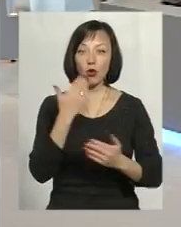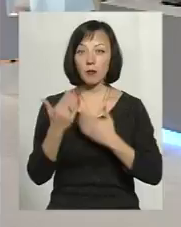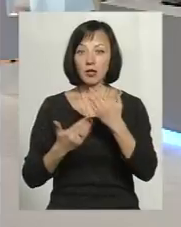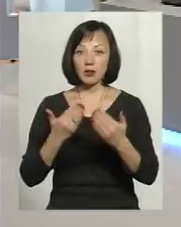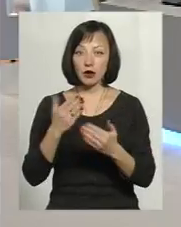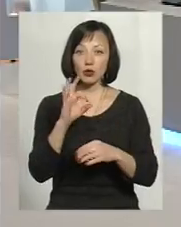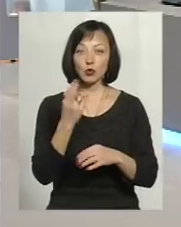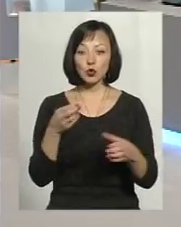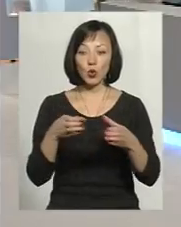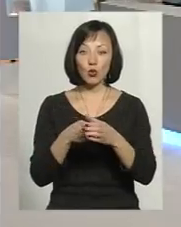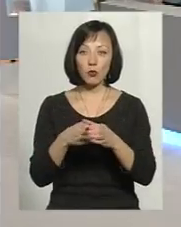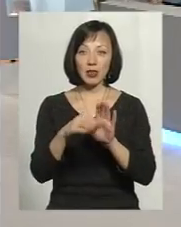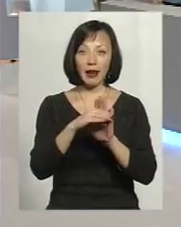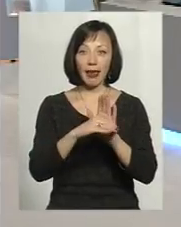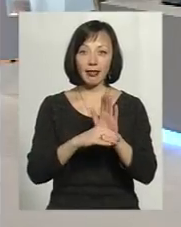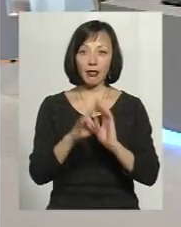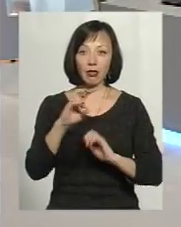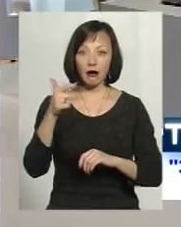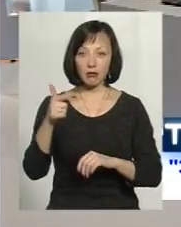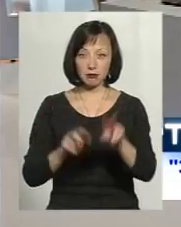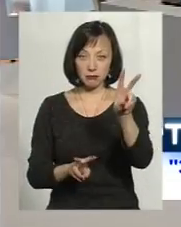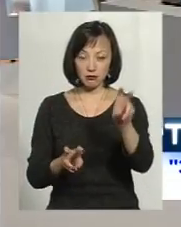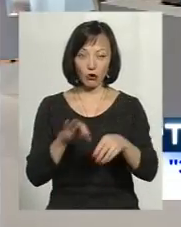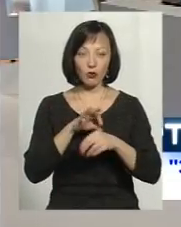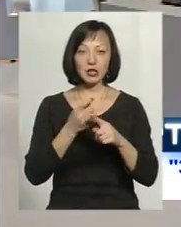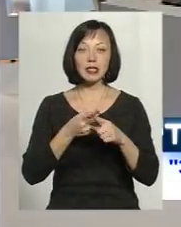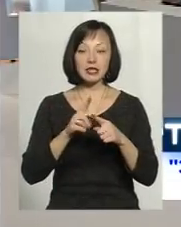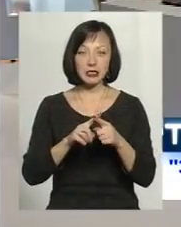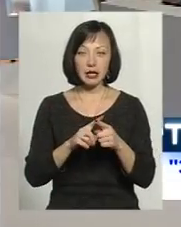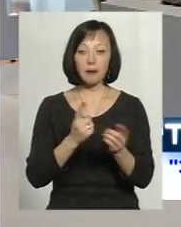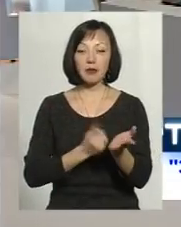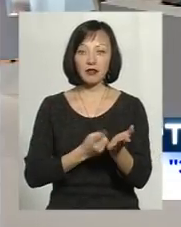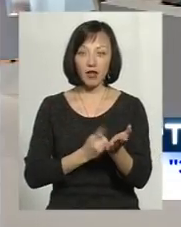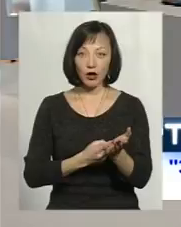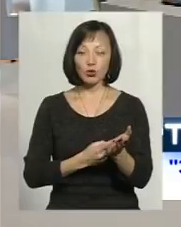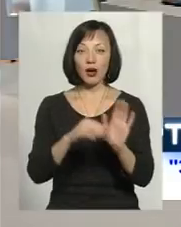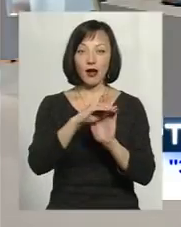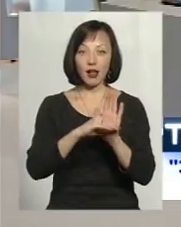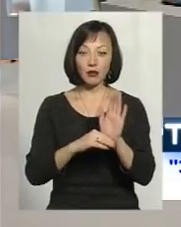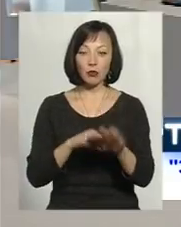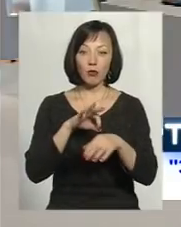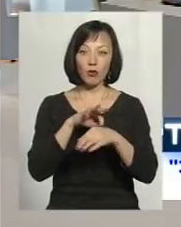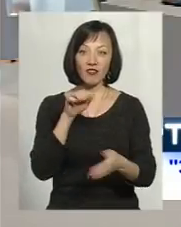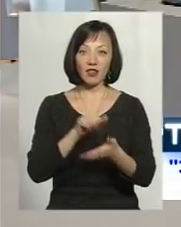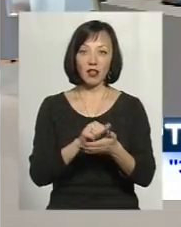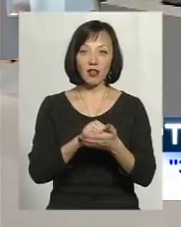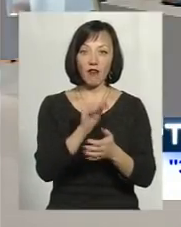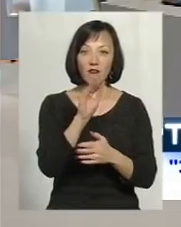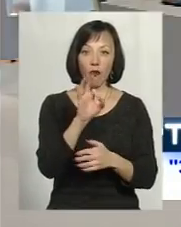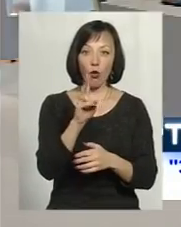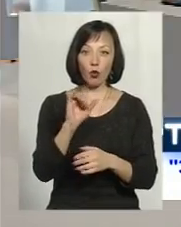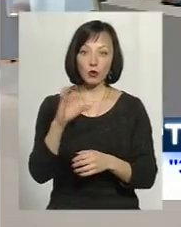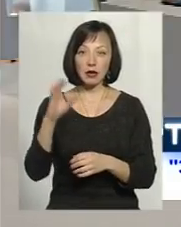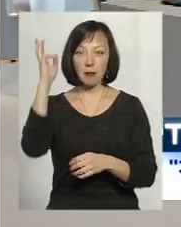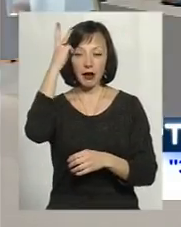наприклад, соціологічна група «Рейтинг» проводила. Це підтверджують ті рейтинги, які проводять незалежні видання типу «Фокуса», коли, скажімо,